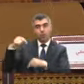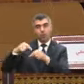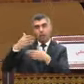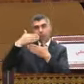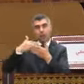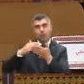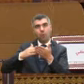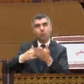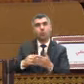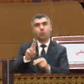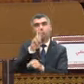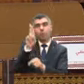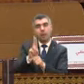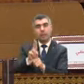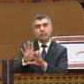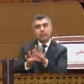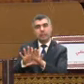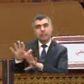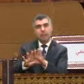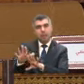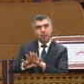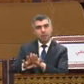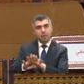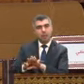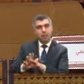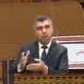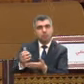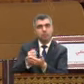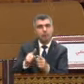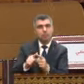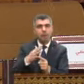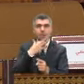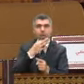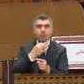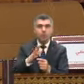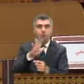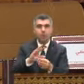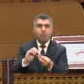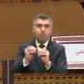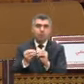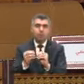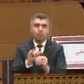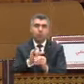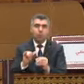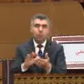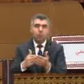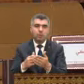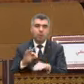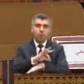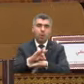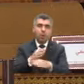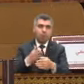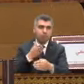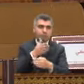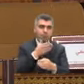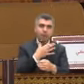نسائلكم عن التدابير المتخذة لتدليل الصعوبات والمساطر المتعلقة بقضاء مآرب الإدارية لمغاربة